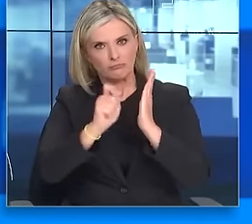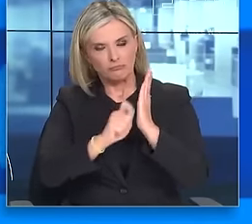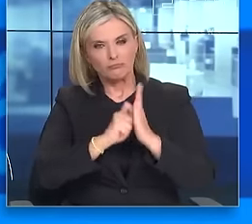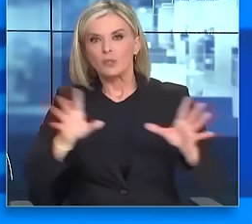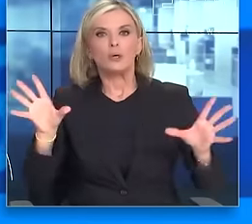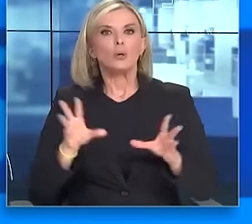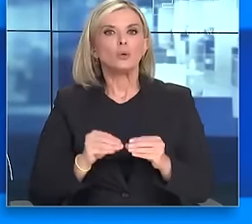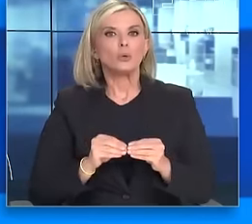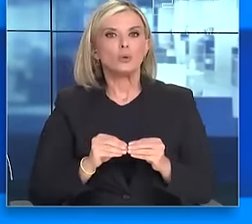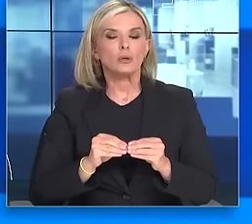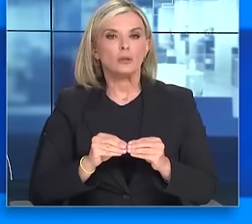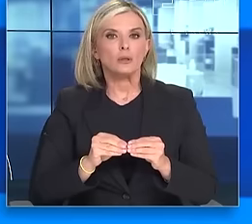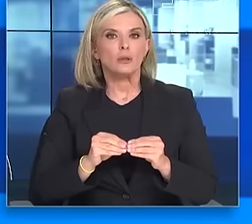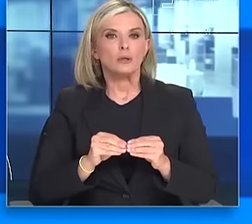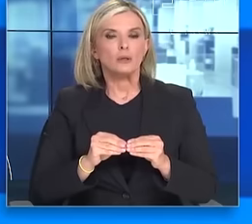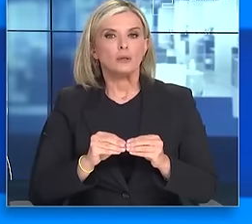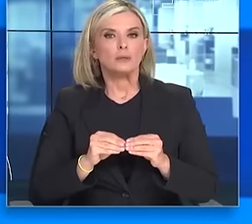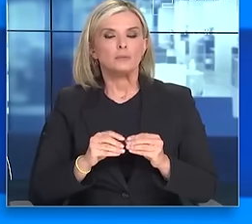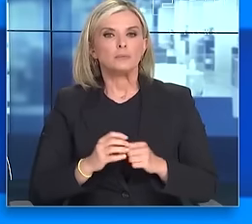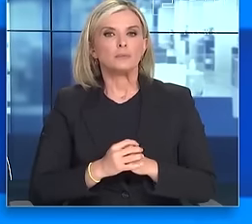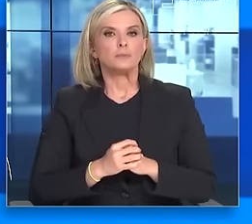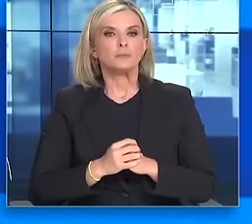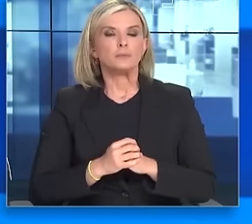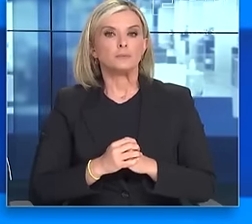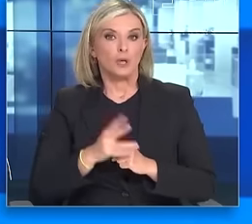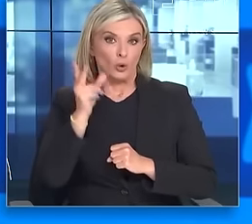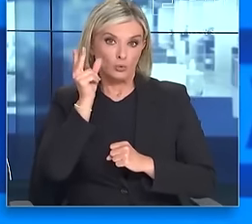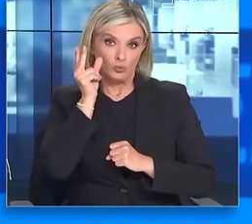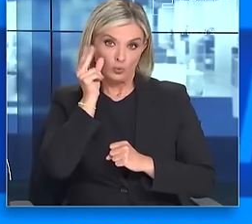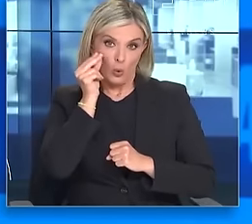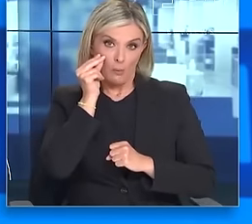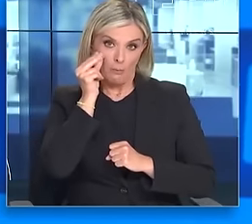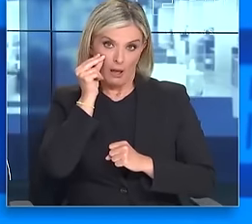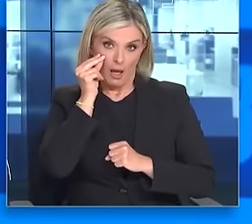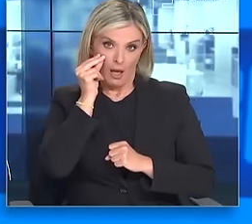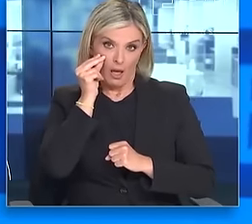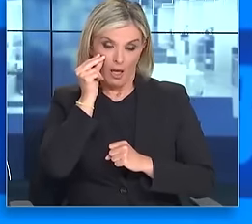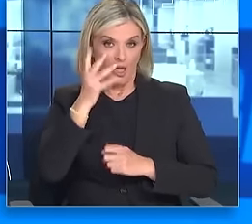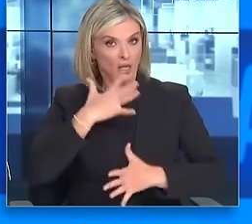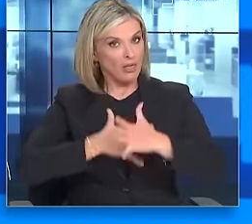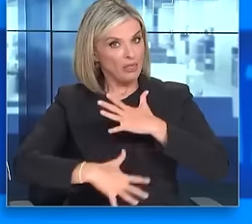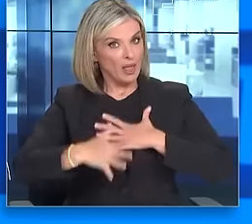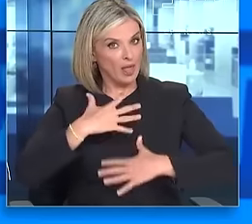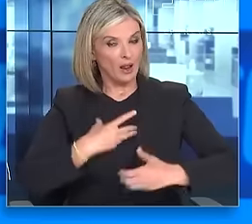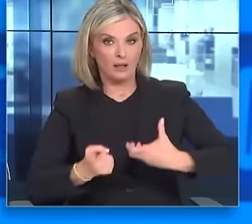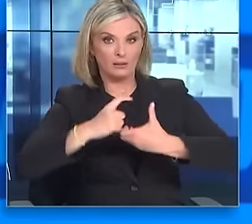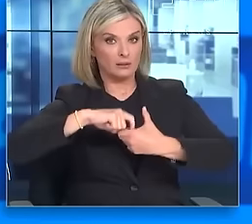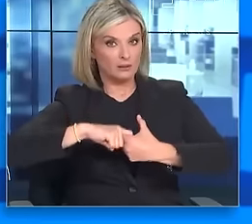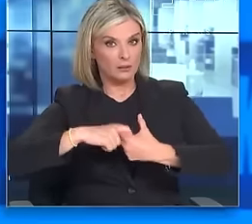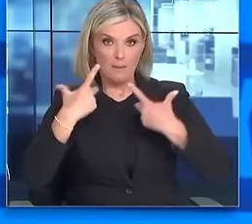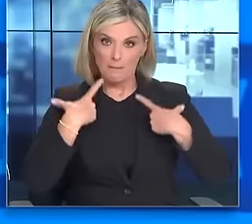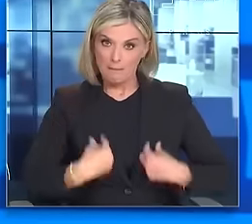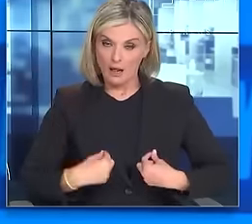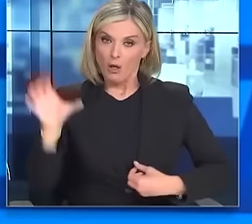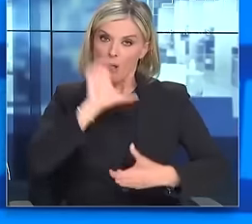σε αυτήν την πορεία, τη μακρά πορεία των Σκοπίων προς την Ευρώπη δεν μπορεί να συντελεστεί εάν δεν υπάρχει απόλυτη